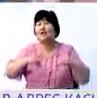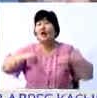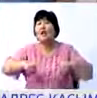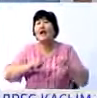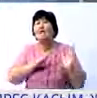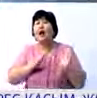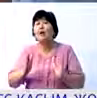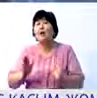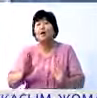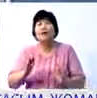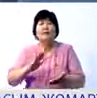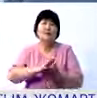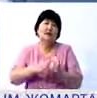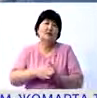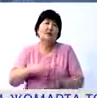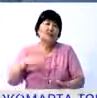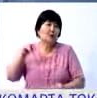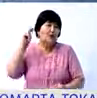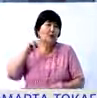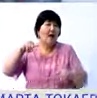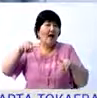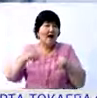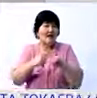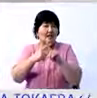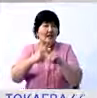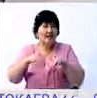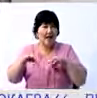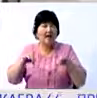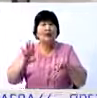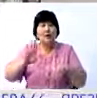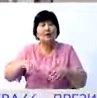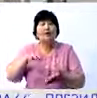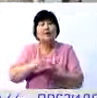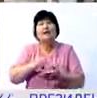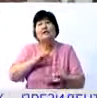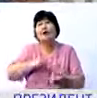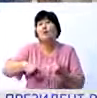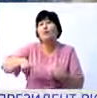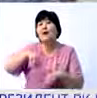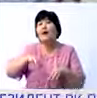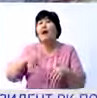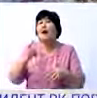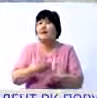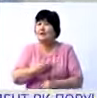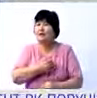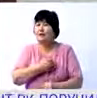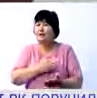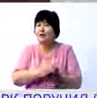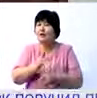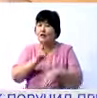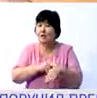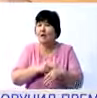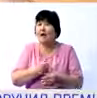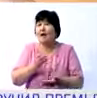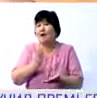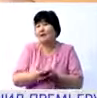правопорядка. Но в силу обстоятельств пришлось учиться на инженера-техника. Потом занимался предпринимательством. Однако желание служить в полиции